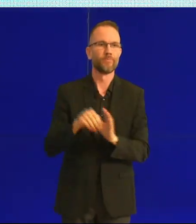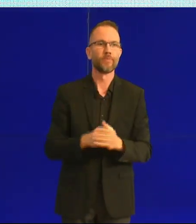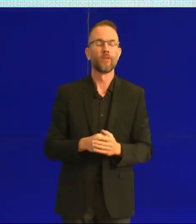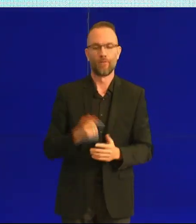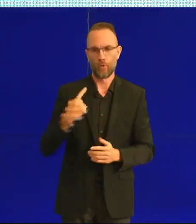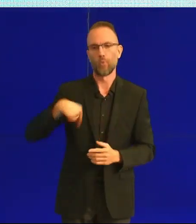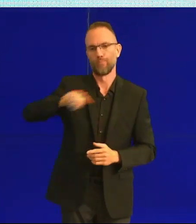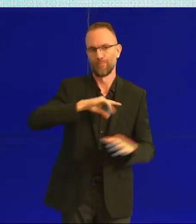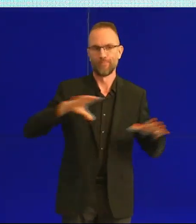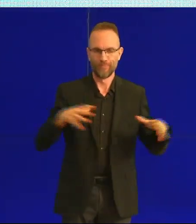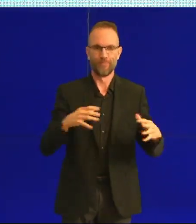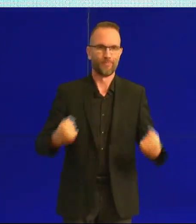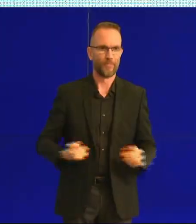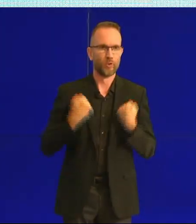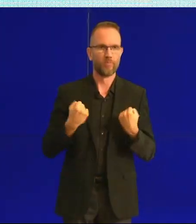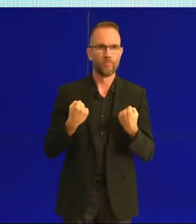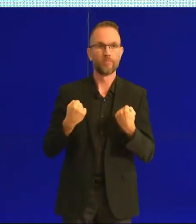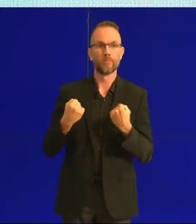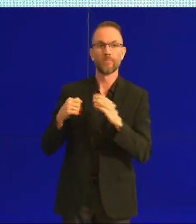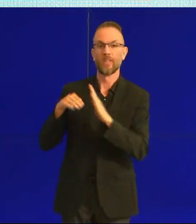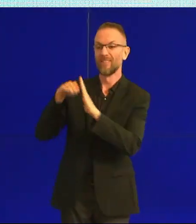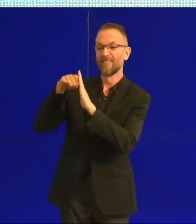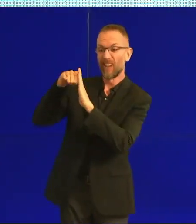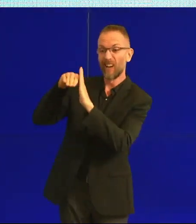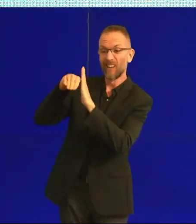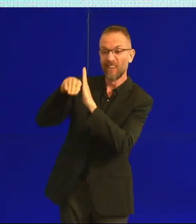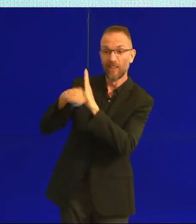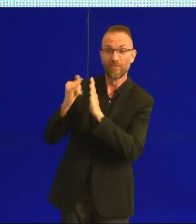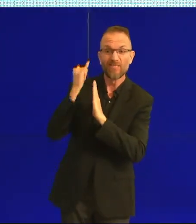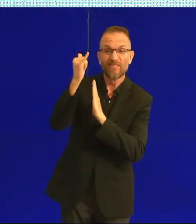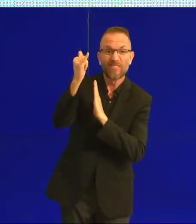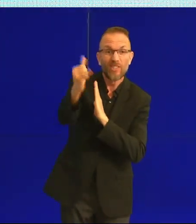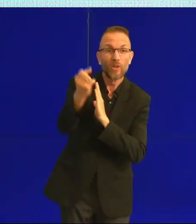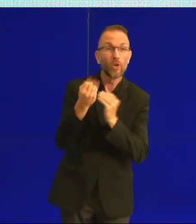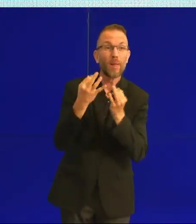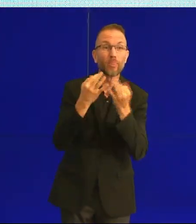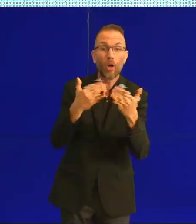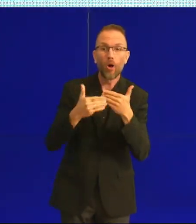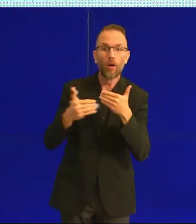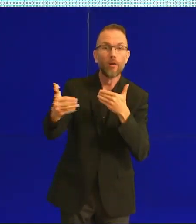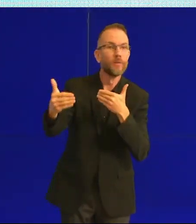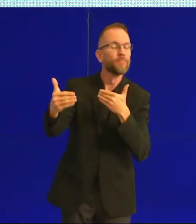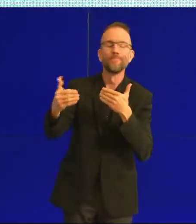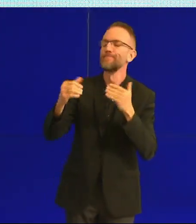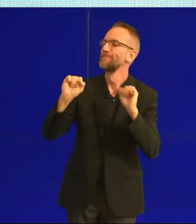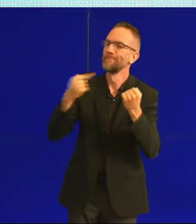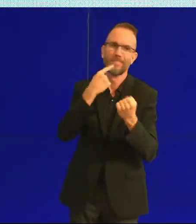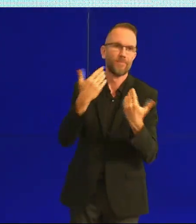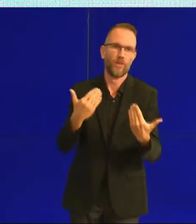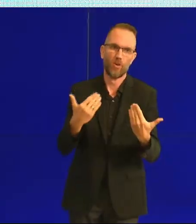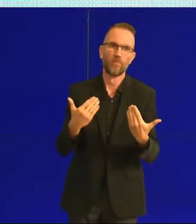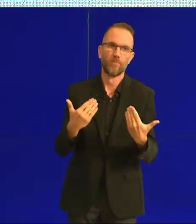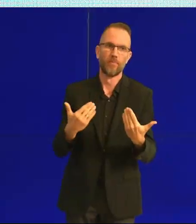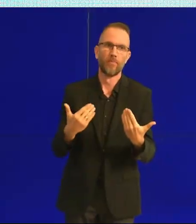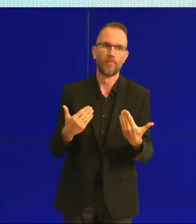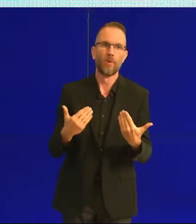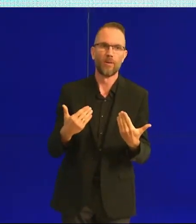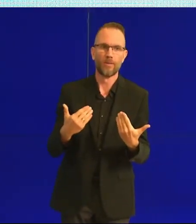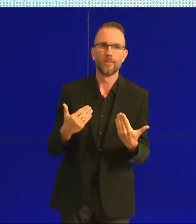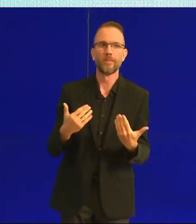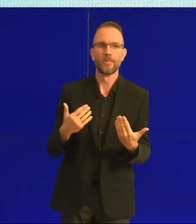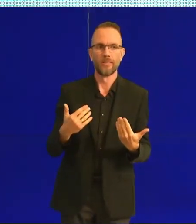de temps va durer cette diminution est bien c'est c'est l'avenir qui nous le dira mais c'est certainement ce que nous décidons aujourd'hui au quotidien de maintenir